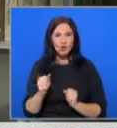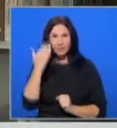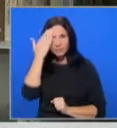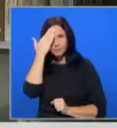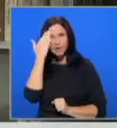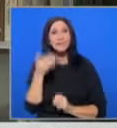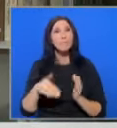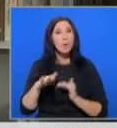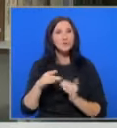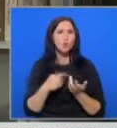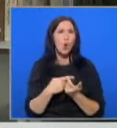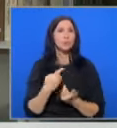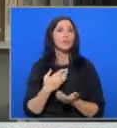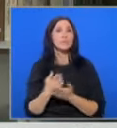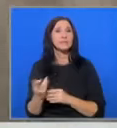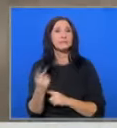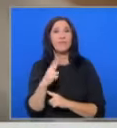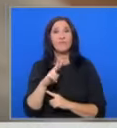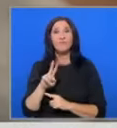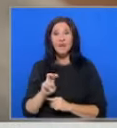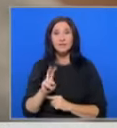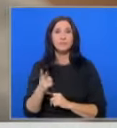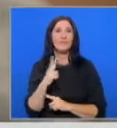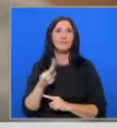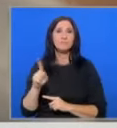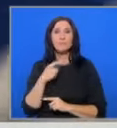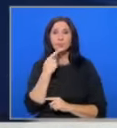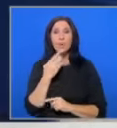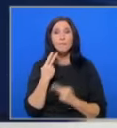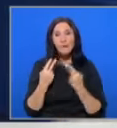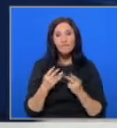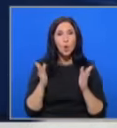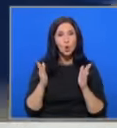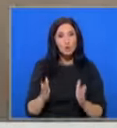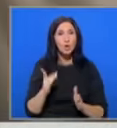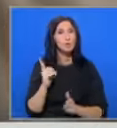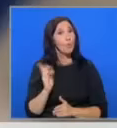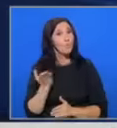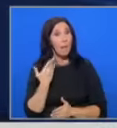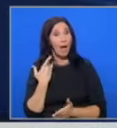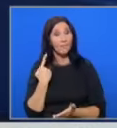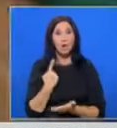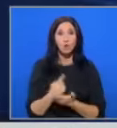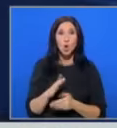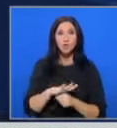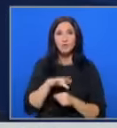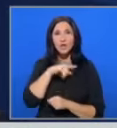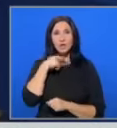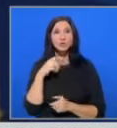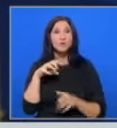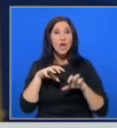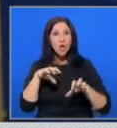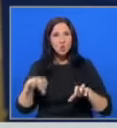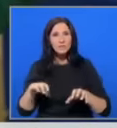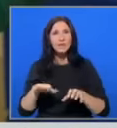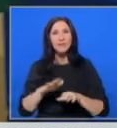са повече, отколкото беше през 2021 година, предвид ограниченията, които бяха наложени. Основните рискови групи са